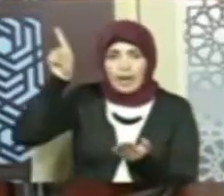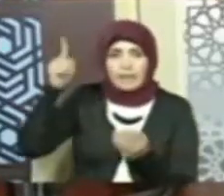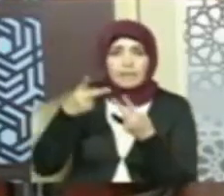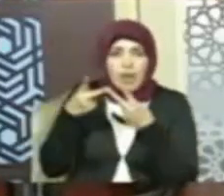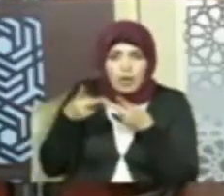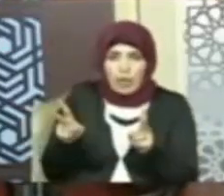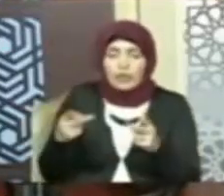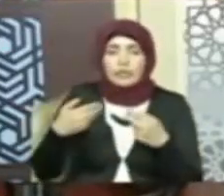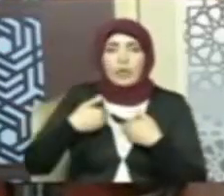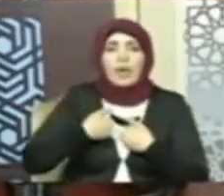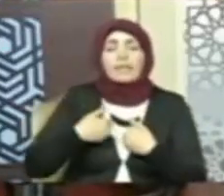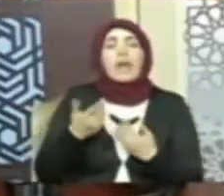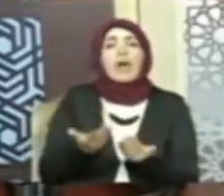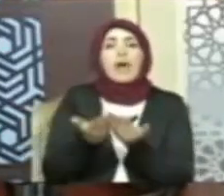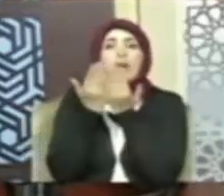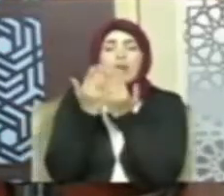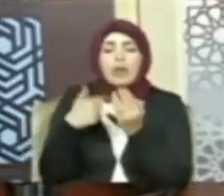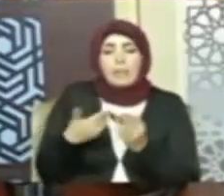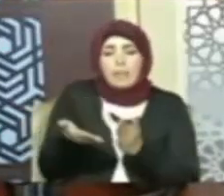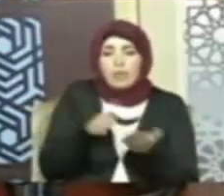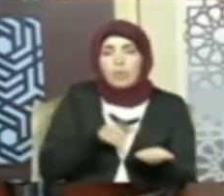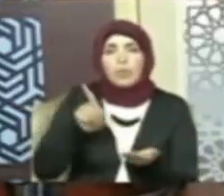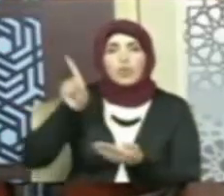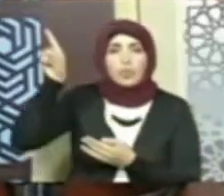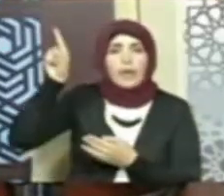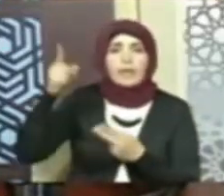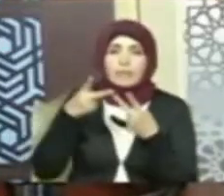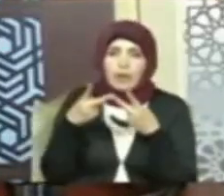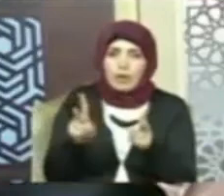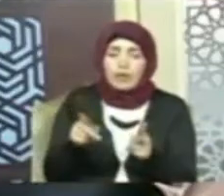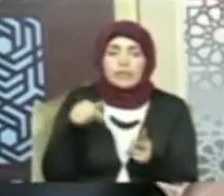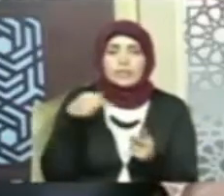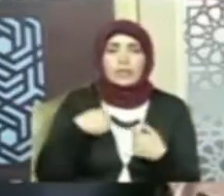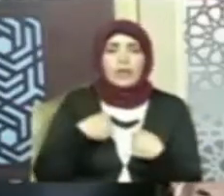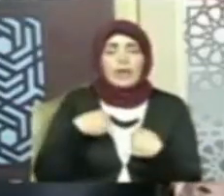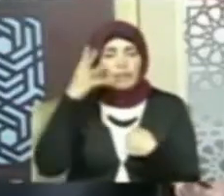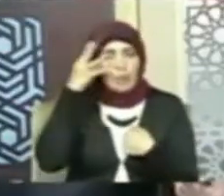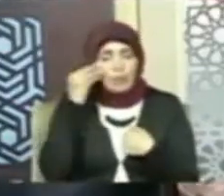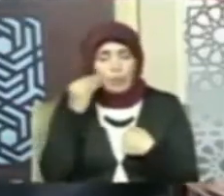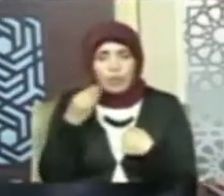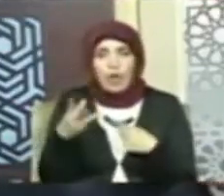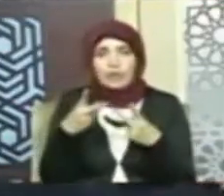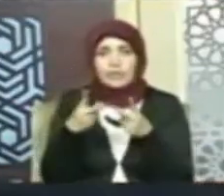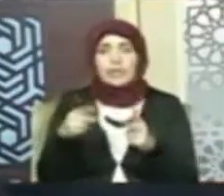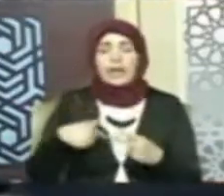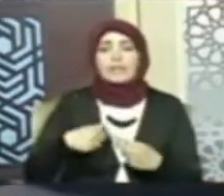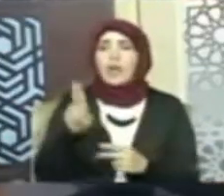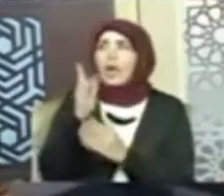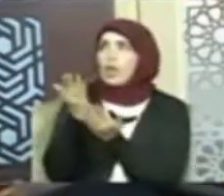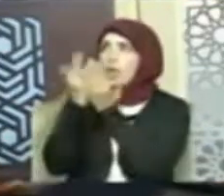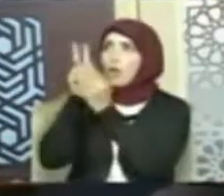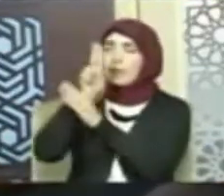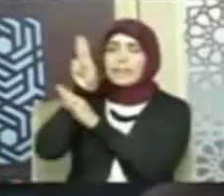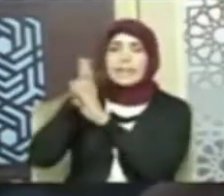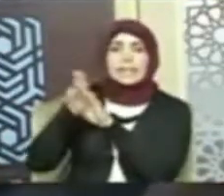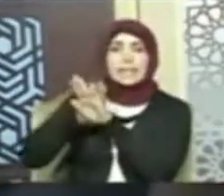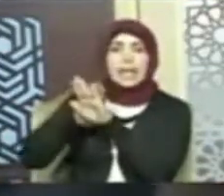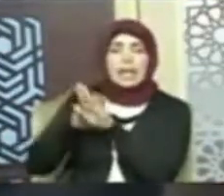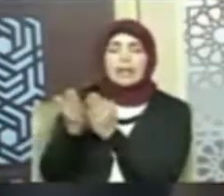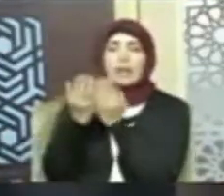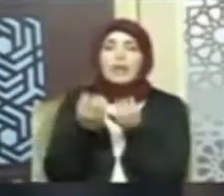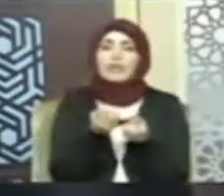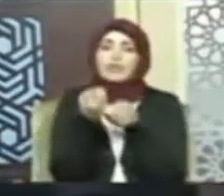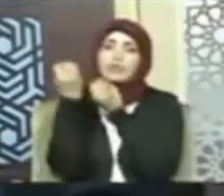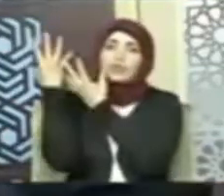اللهم توفنا وأنت راض عنا. اللهم إنا نسألك الجنة وما يقرب إليها من